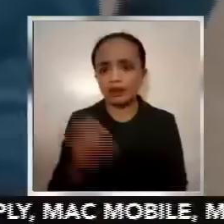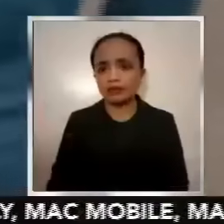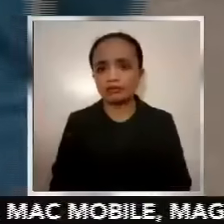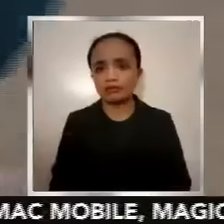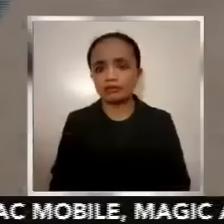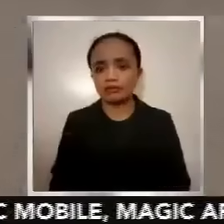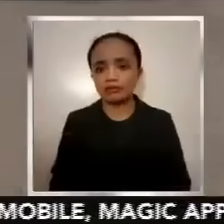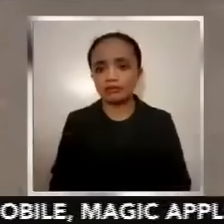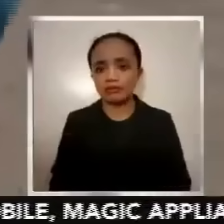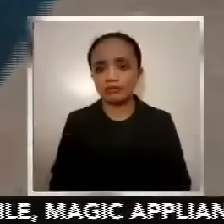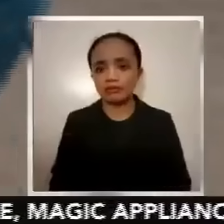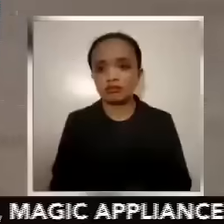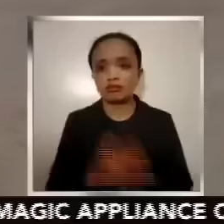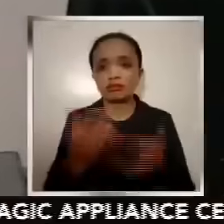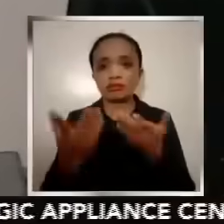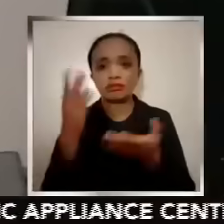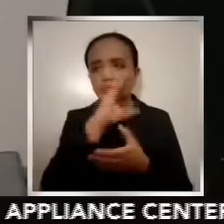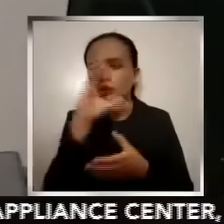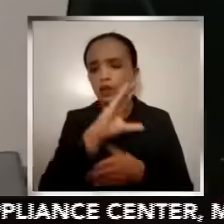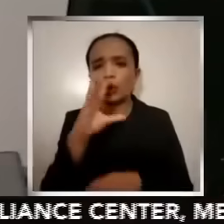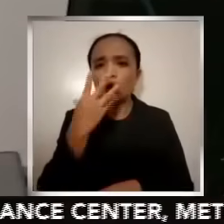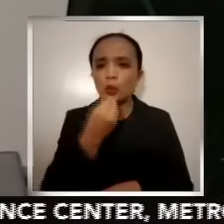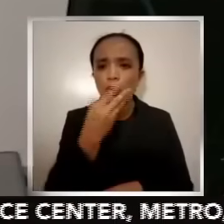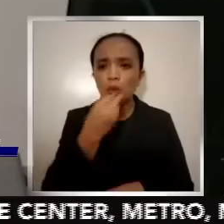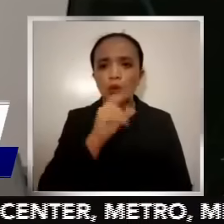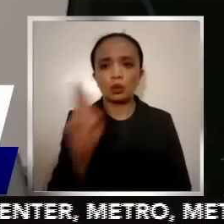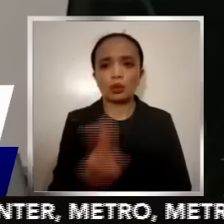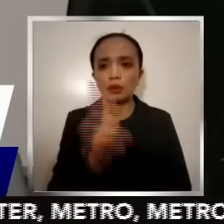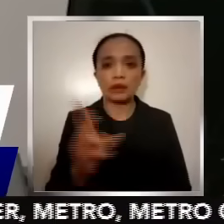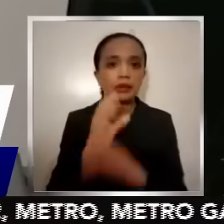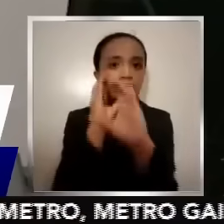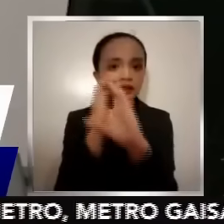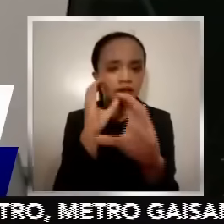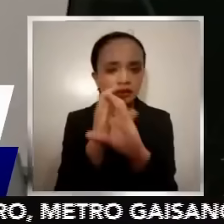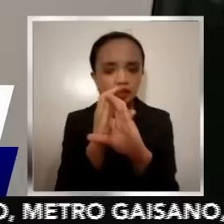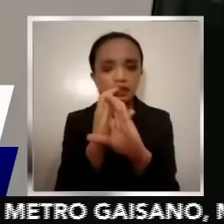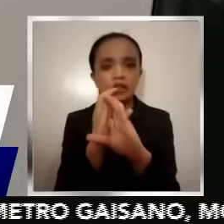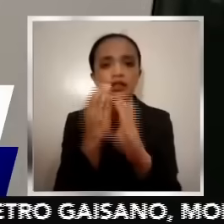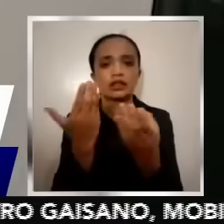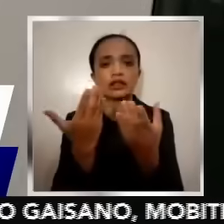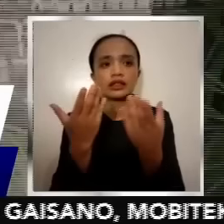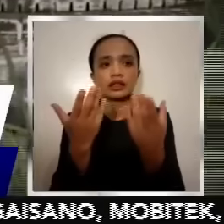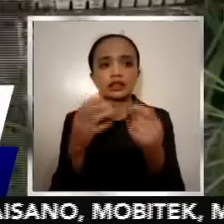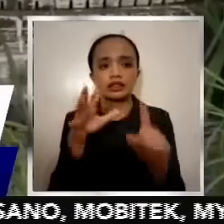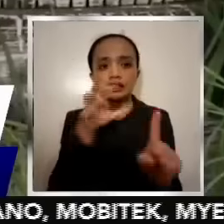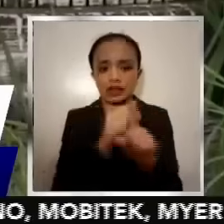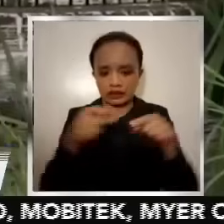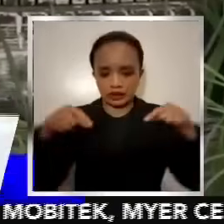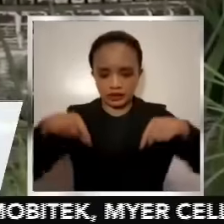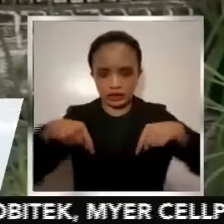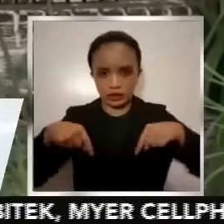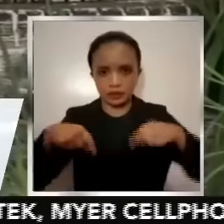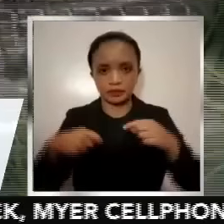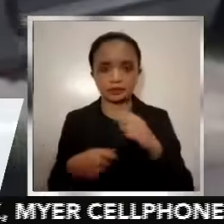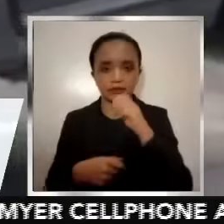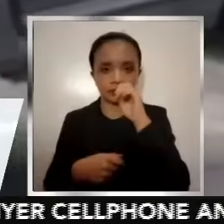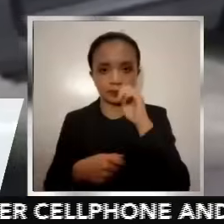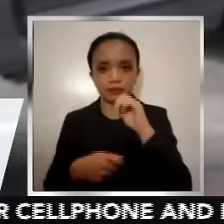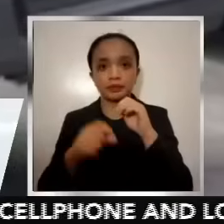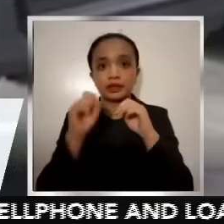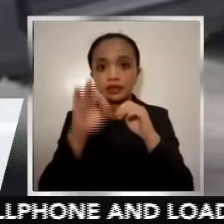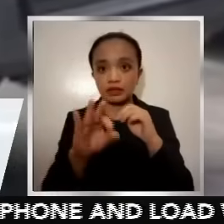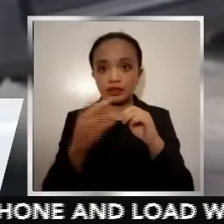Papanagutin natin kung sino man itong gumamit itong sasakyan mo na naka-impound dito sa highway patrol. Kung sakaling makitaan ang probable